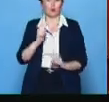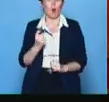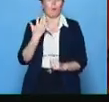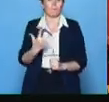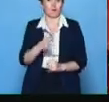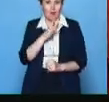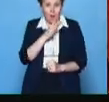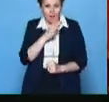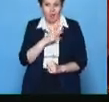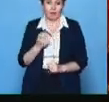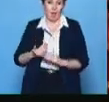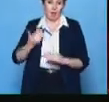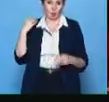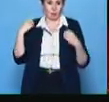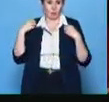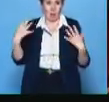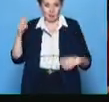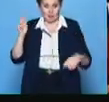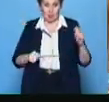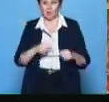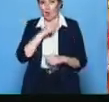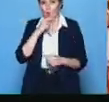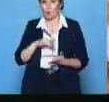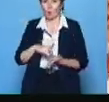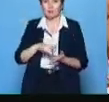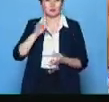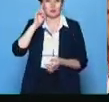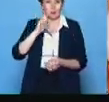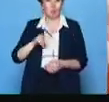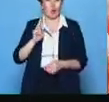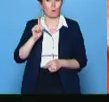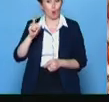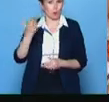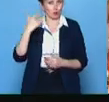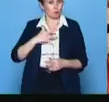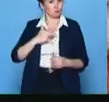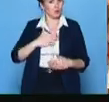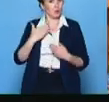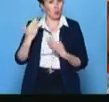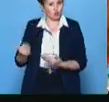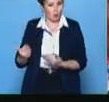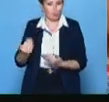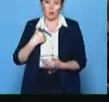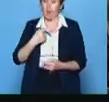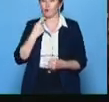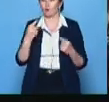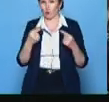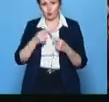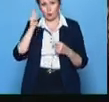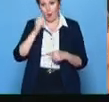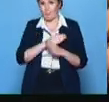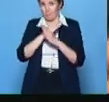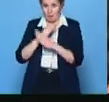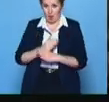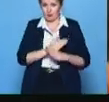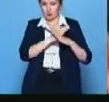накануне гуртфеста выяснилось, что даже в Ростуризме знают, кому она раньше принадлежала. Я, говорит, точно знаю, что мельница